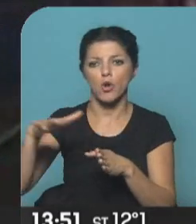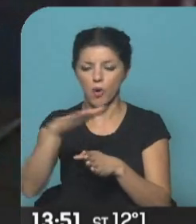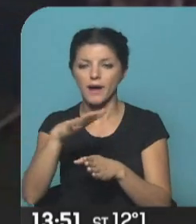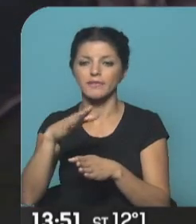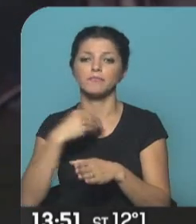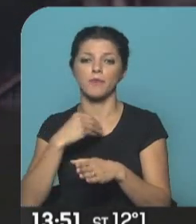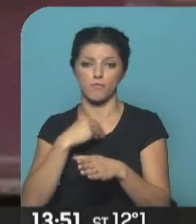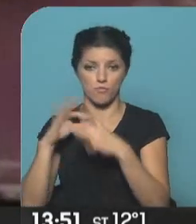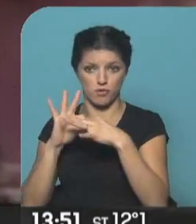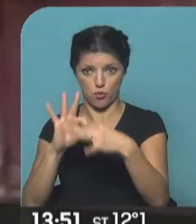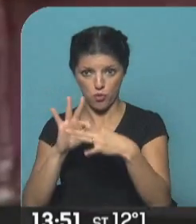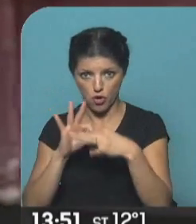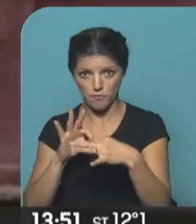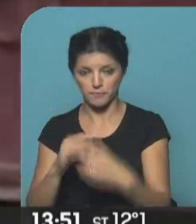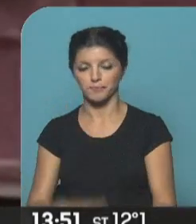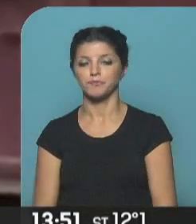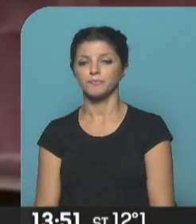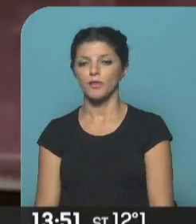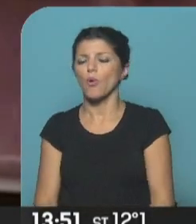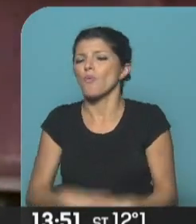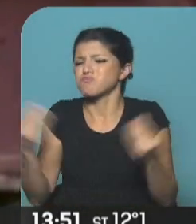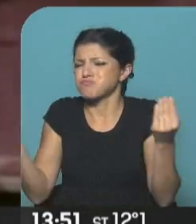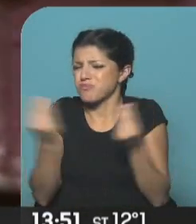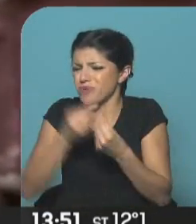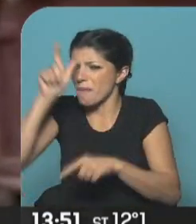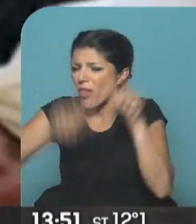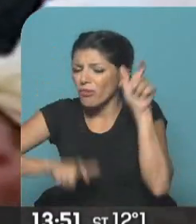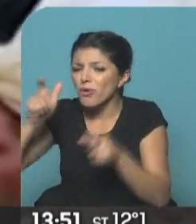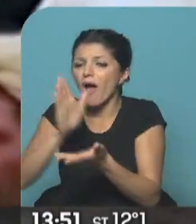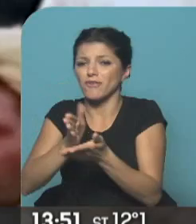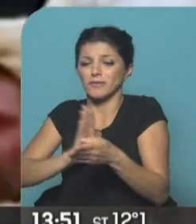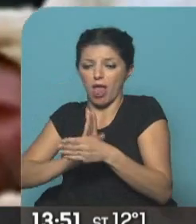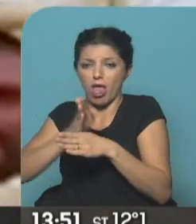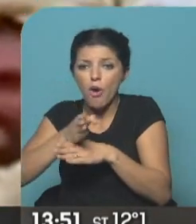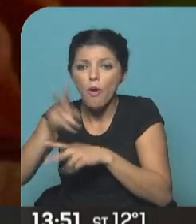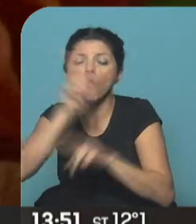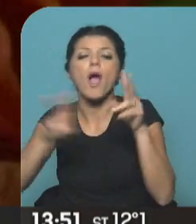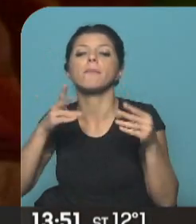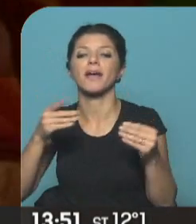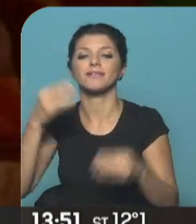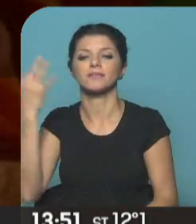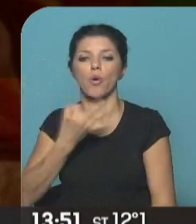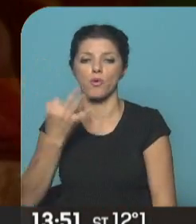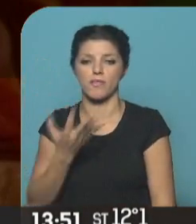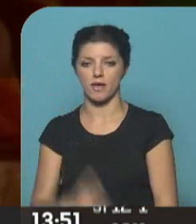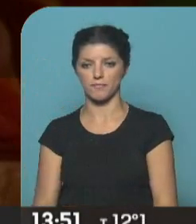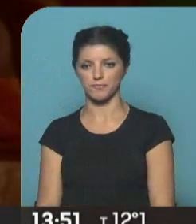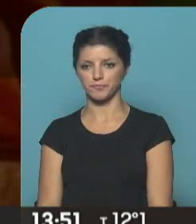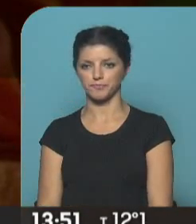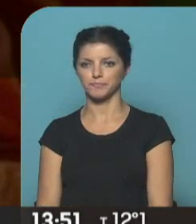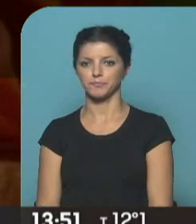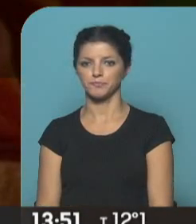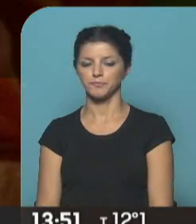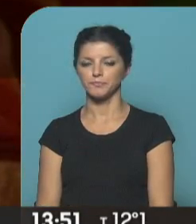afines. Millones de personas cruzaron las nuevas fronteras buscando seguridad. फिर असी सारी पूरी